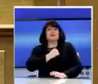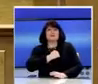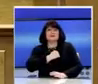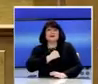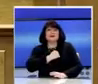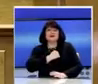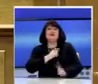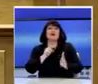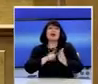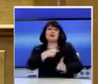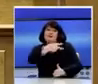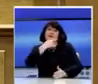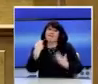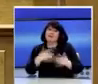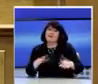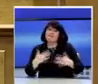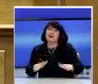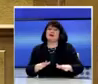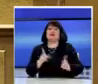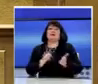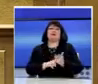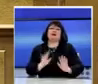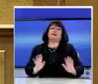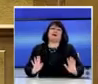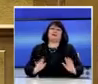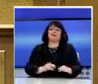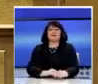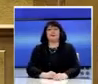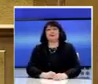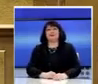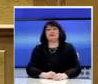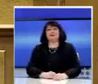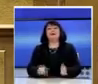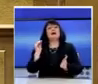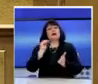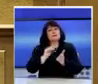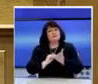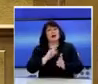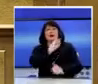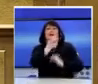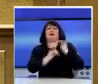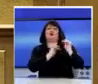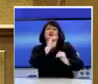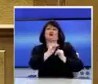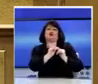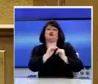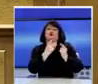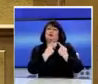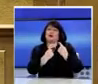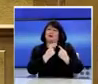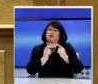Μητσοτάκη, έπρεπε ήδη να τα είχατε απαντήσει. Τα επαναφέρω όμως στον πολιτικό διάλογο.